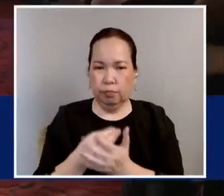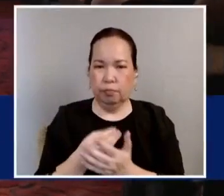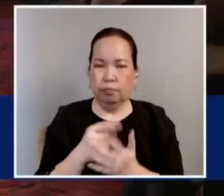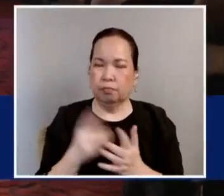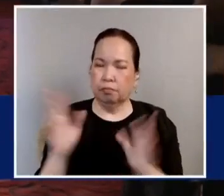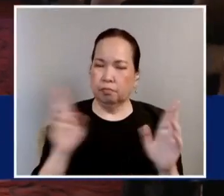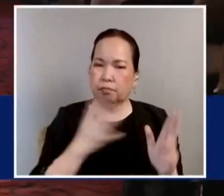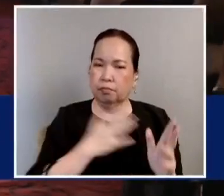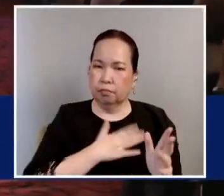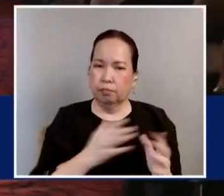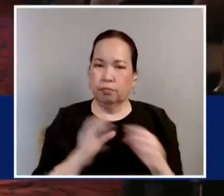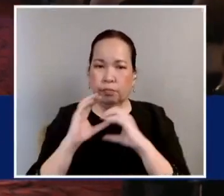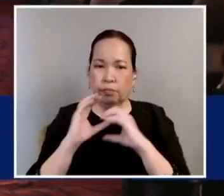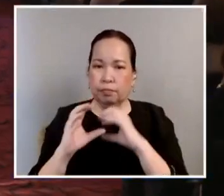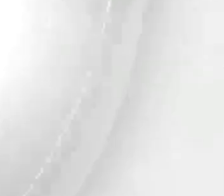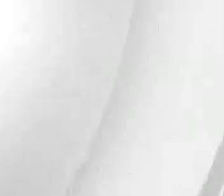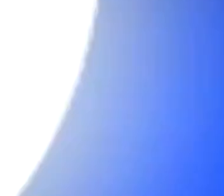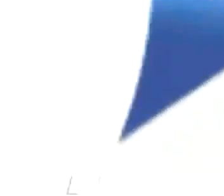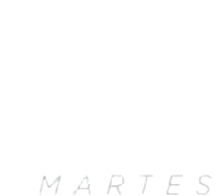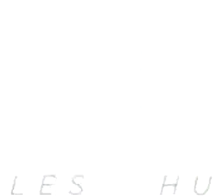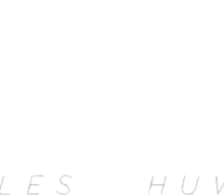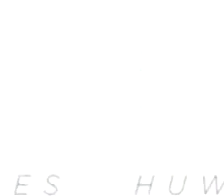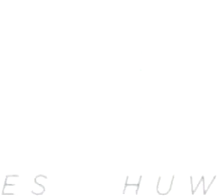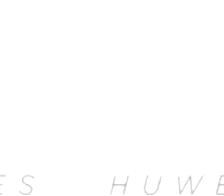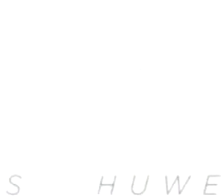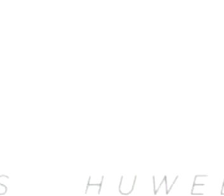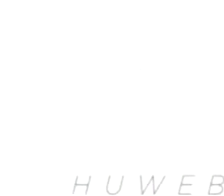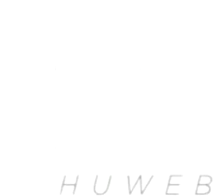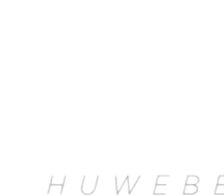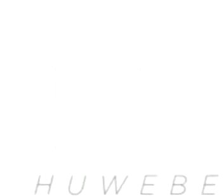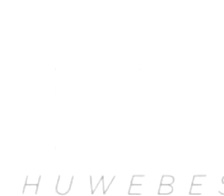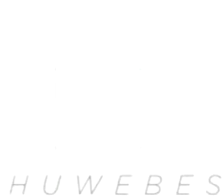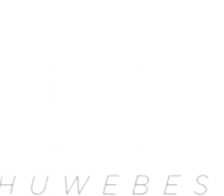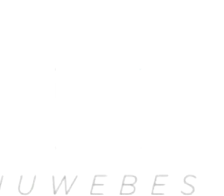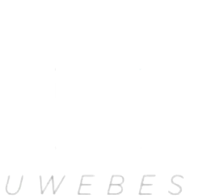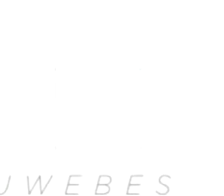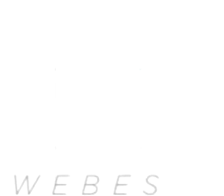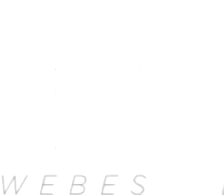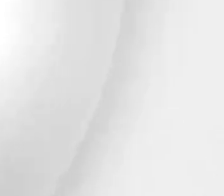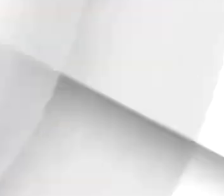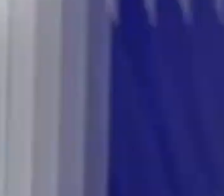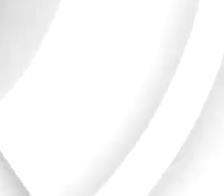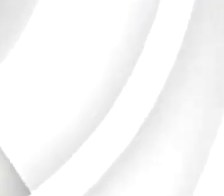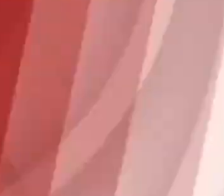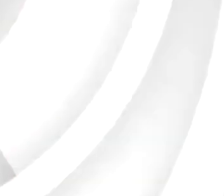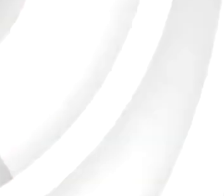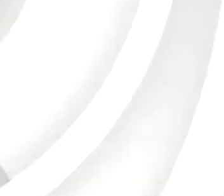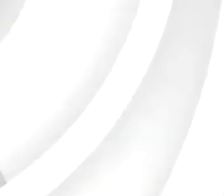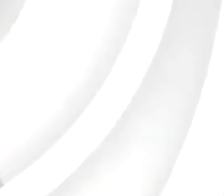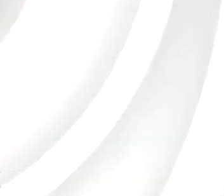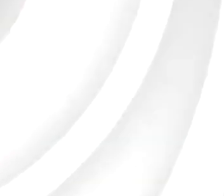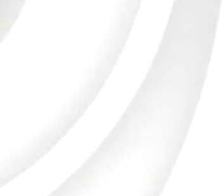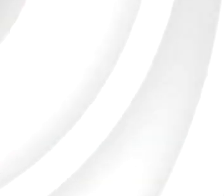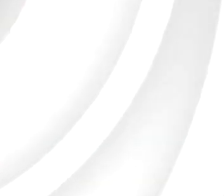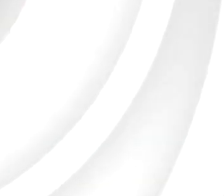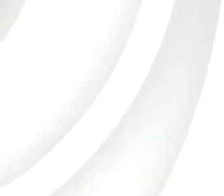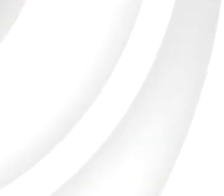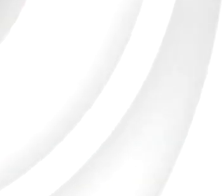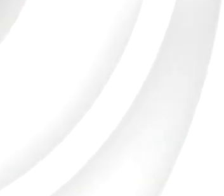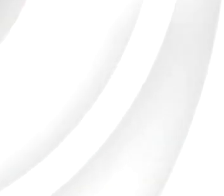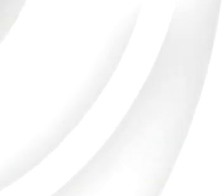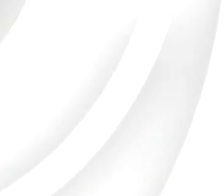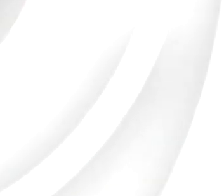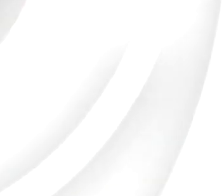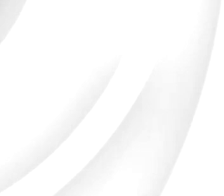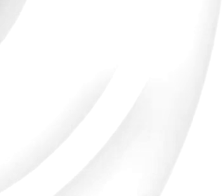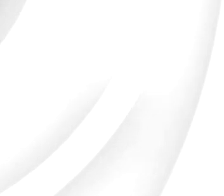Cruz, ABS-CBN News. Tuloy-tuloy po ang ating pagpapatrol sa bayan mula Lunes hanggang Biyernes sa